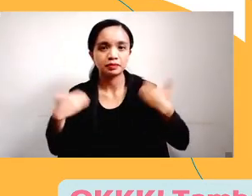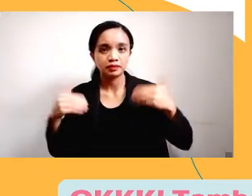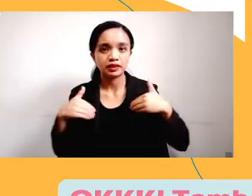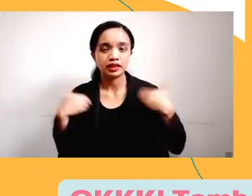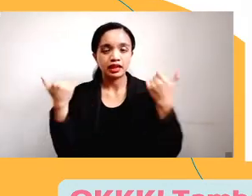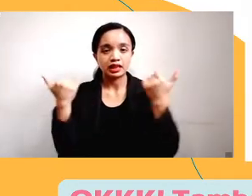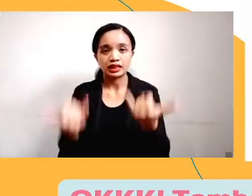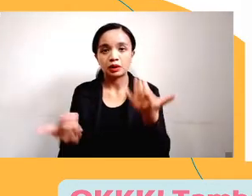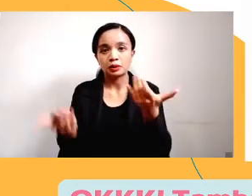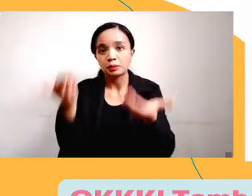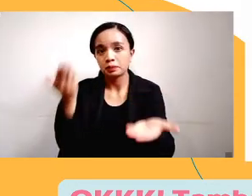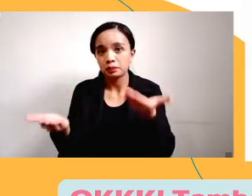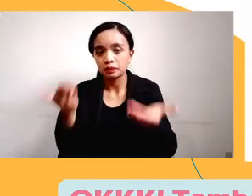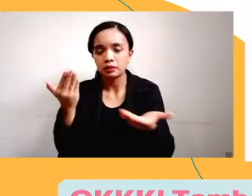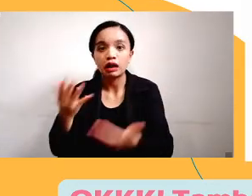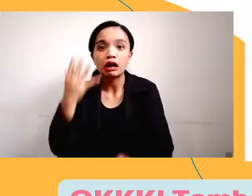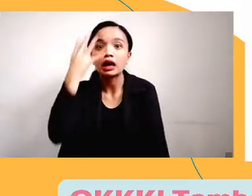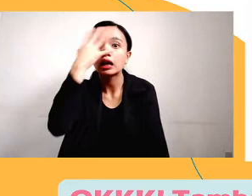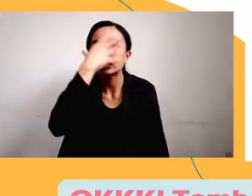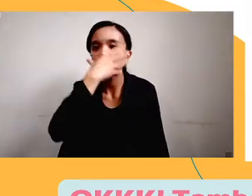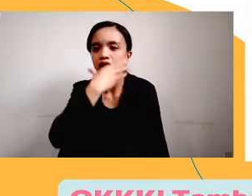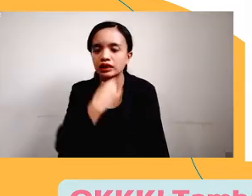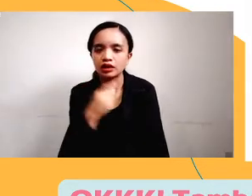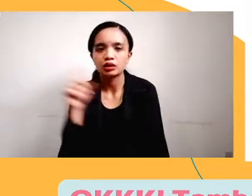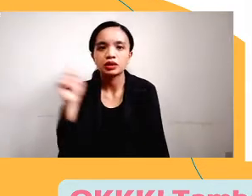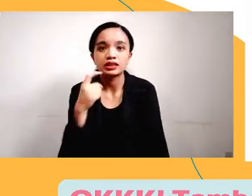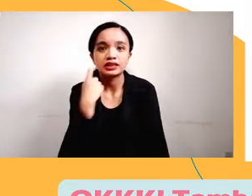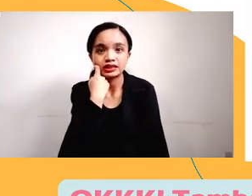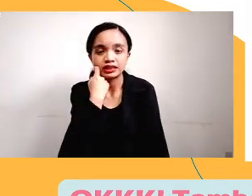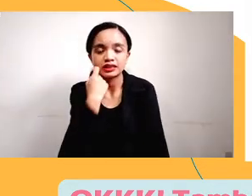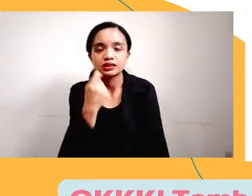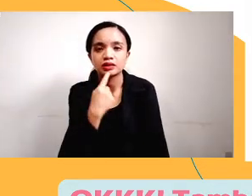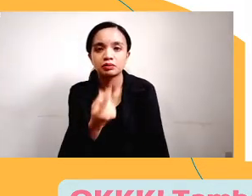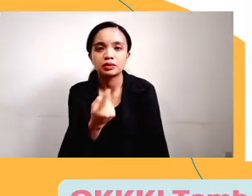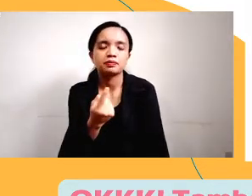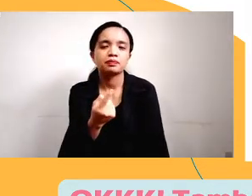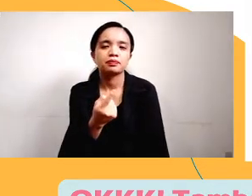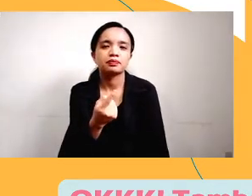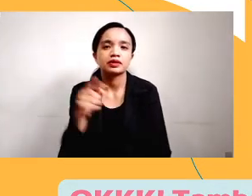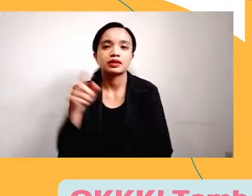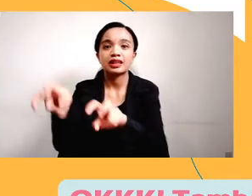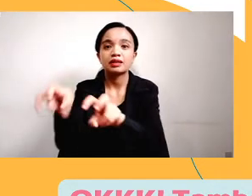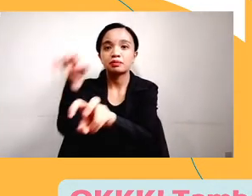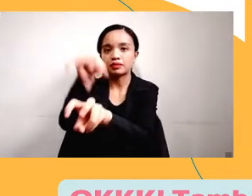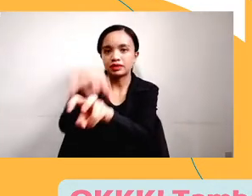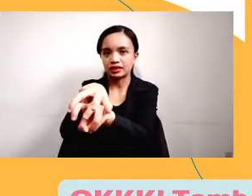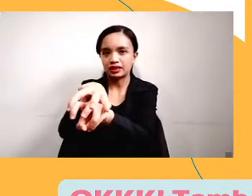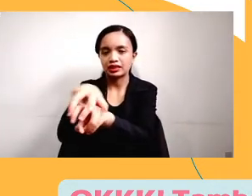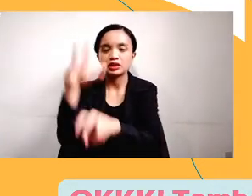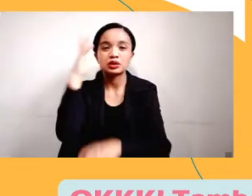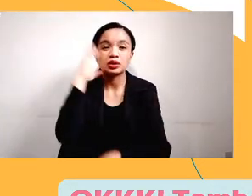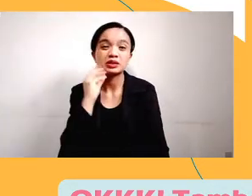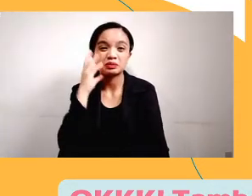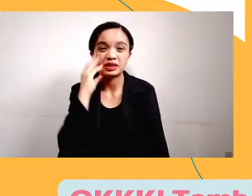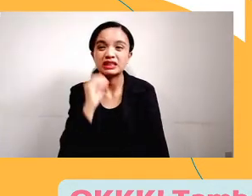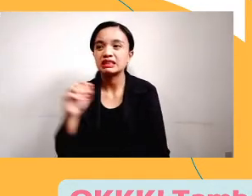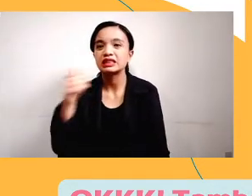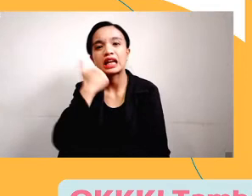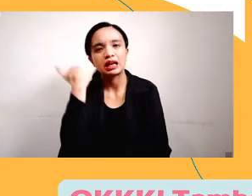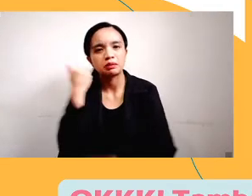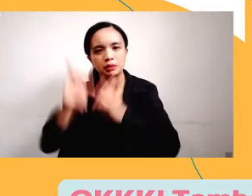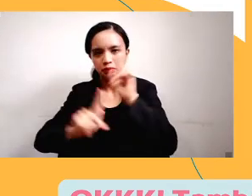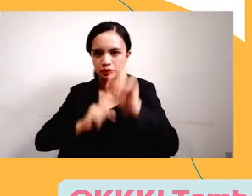siguro ang ganda nung binanggit din ni Kuya Brian tungkol sa empathy, no? Yung danas ng iba. At